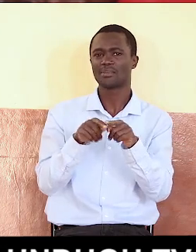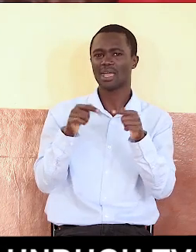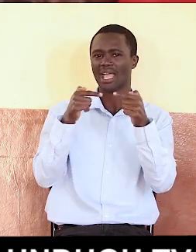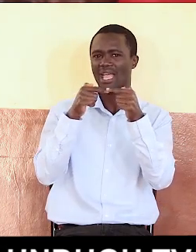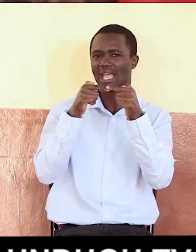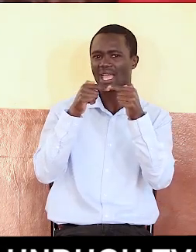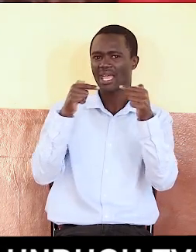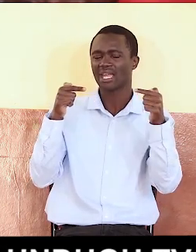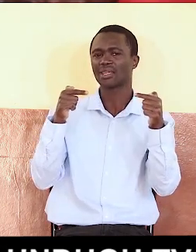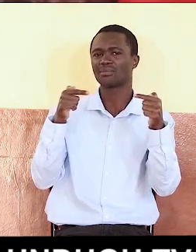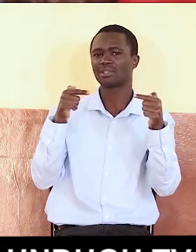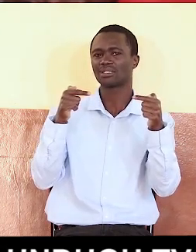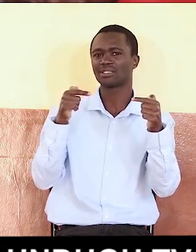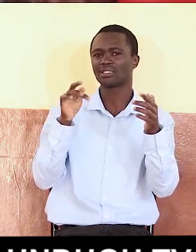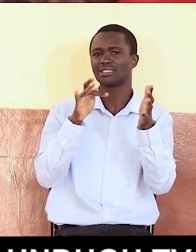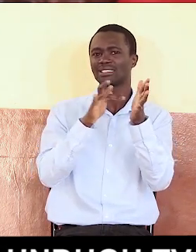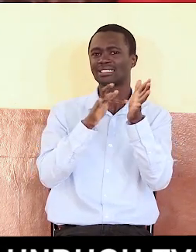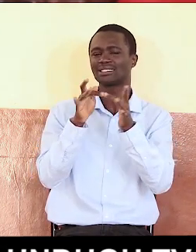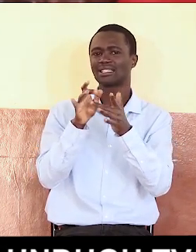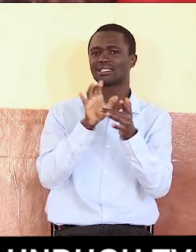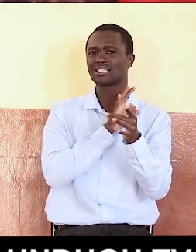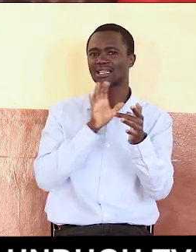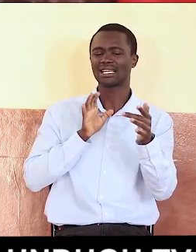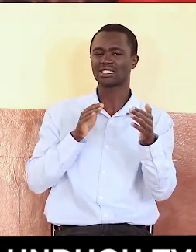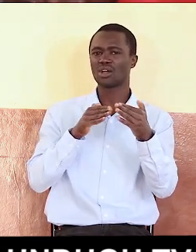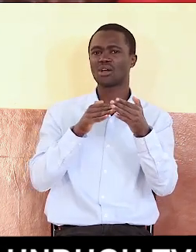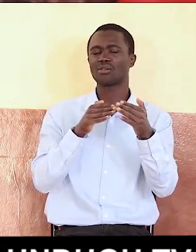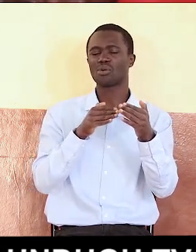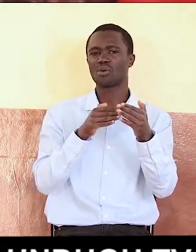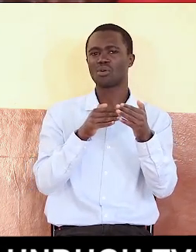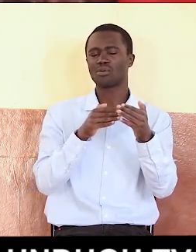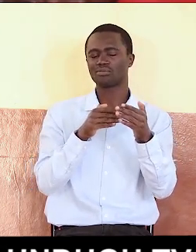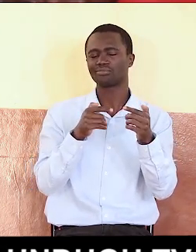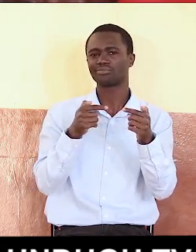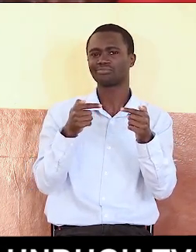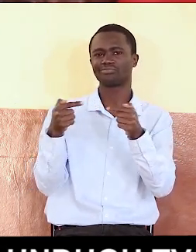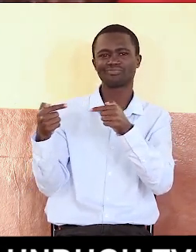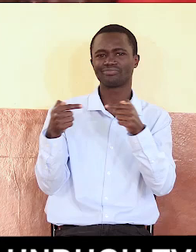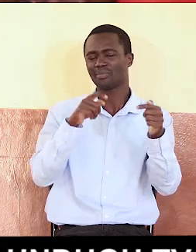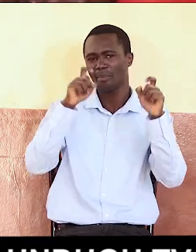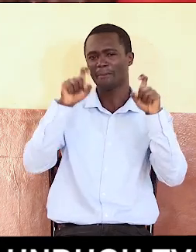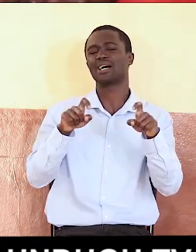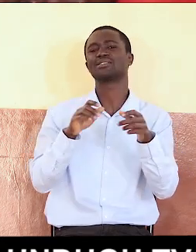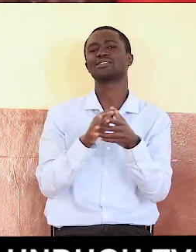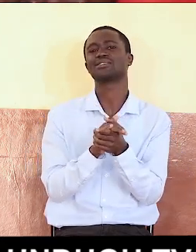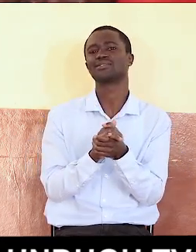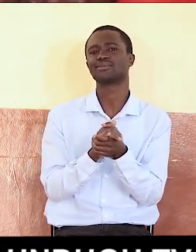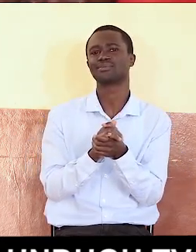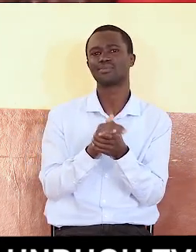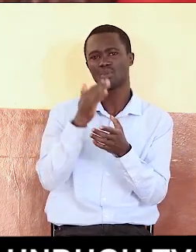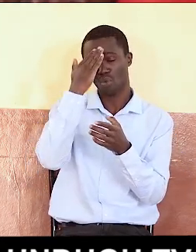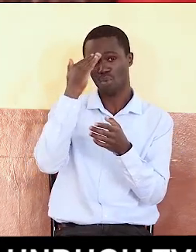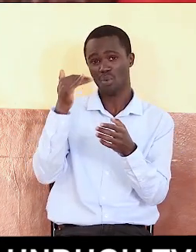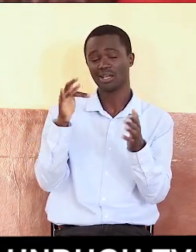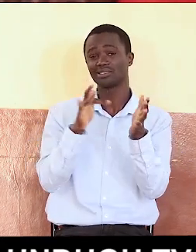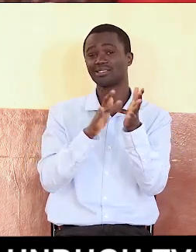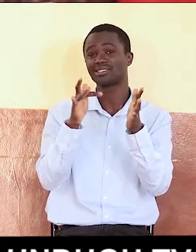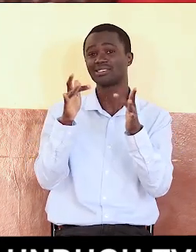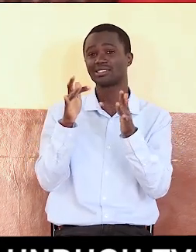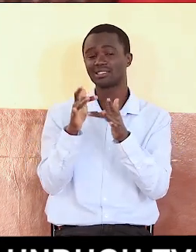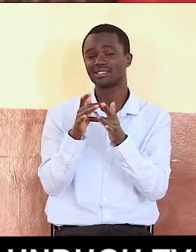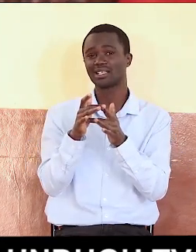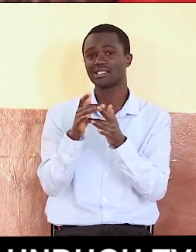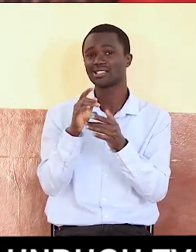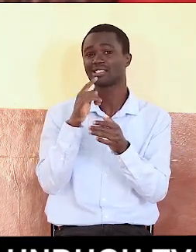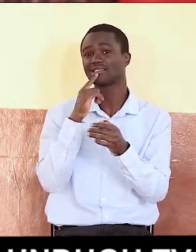Kristo wasimame kinyume na yeye. Na ndio sababu Yesu anamdhirishia kwamba ukiwa